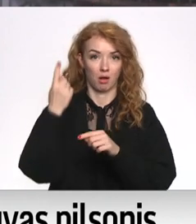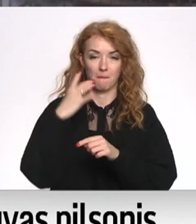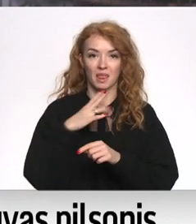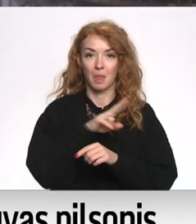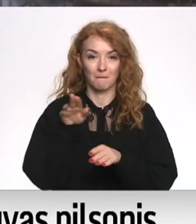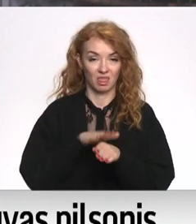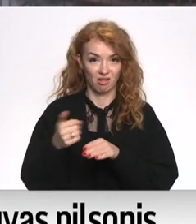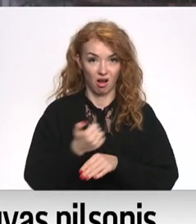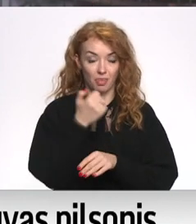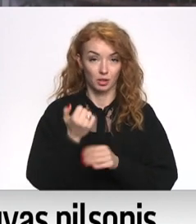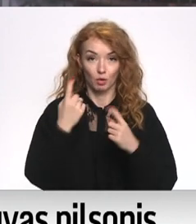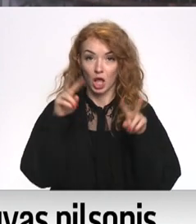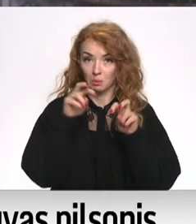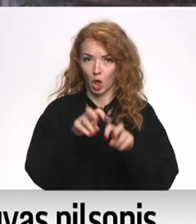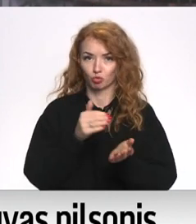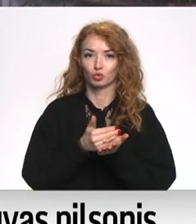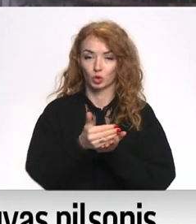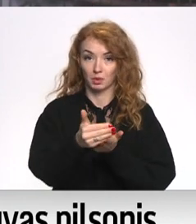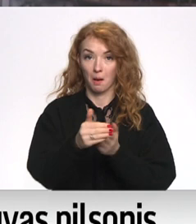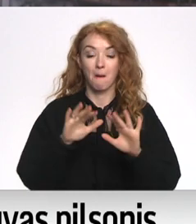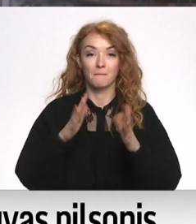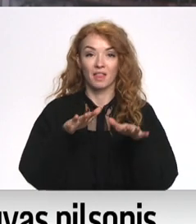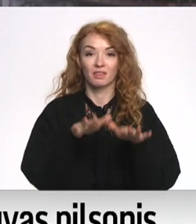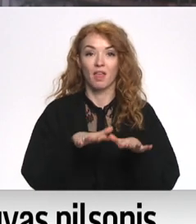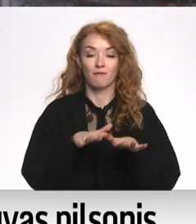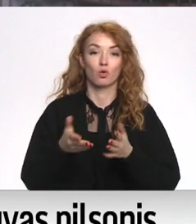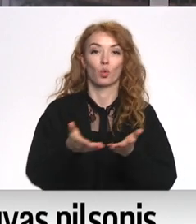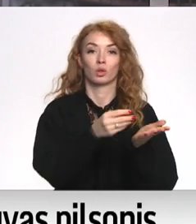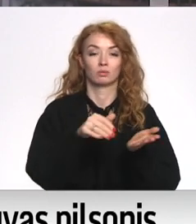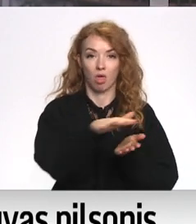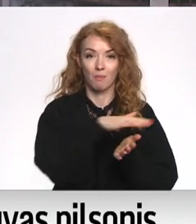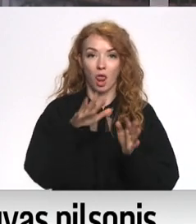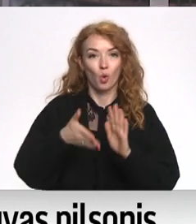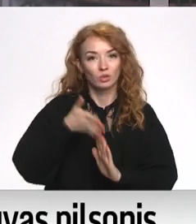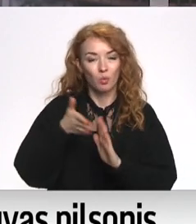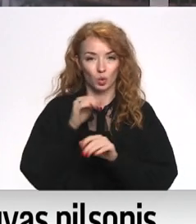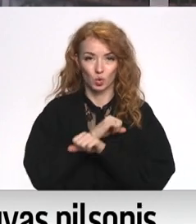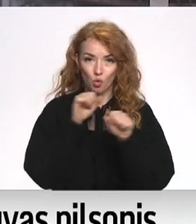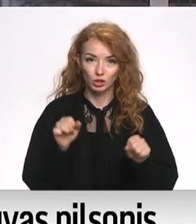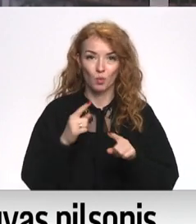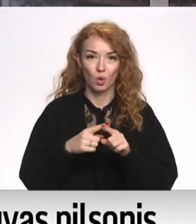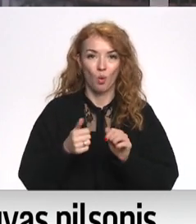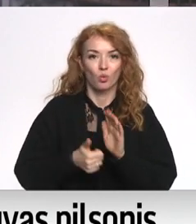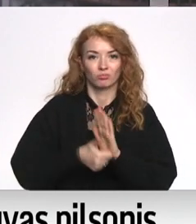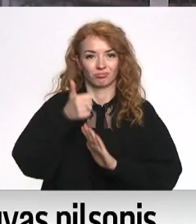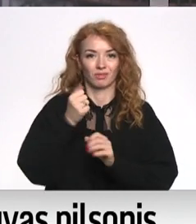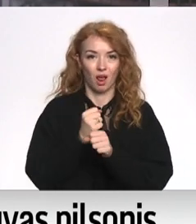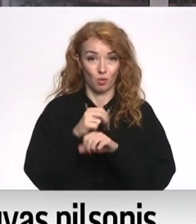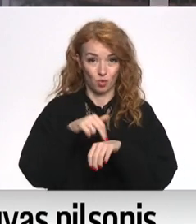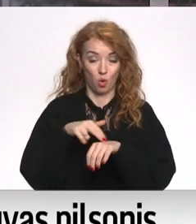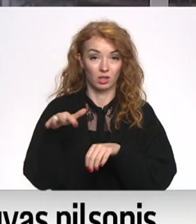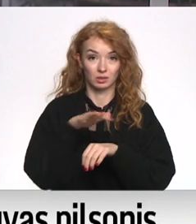nepilngadīgs. Izmeklēšana šobrīd vēl turpinās. Tikmēr Dienvidkurzemes novadā, lai uzlabotu drošību un atvieglotu darbu policijai, pēc